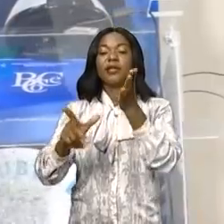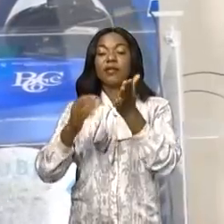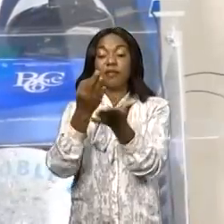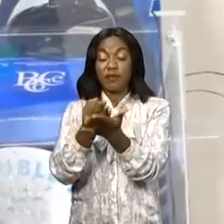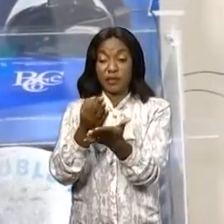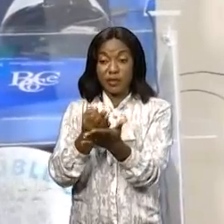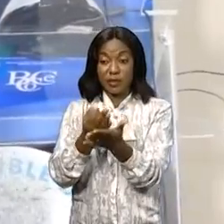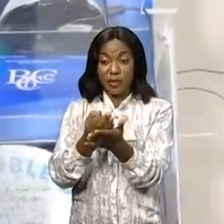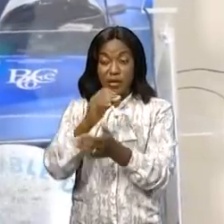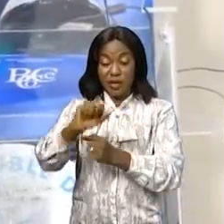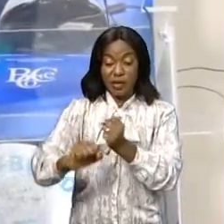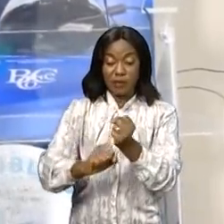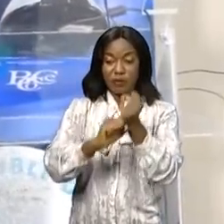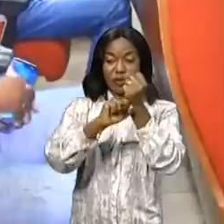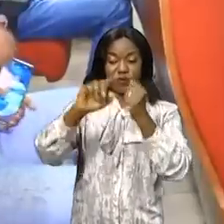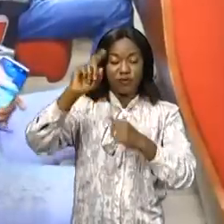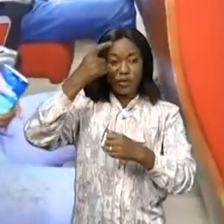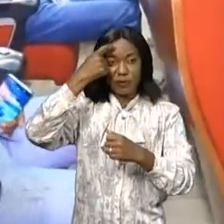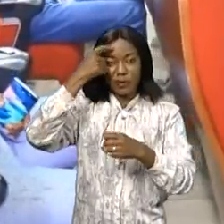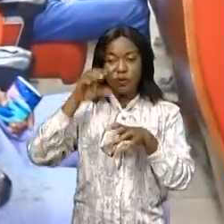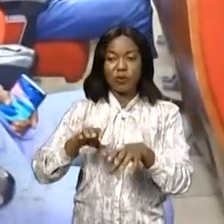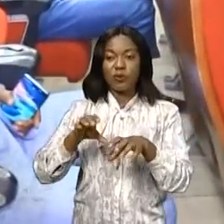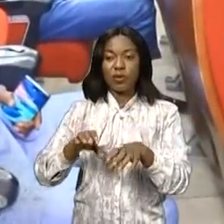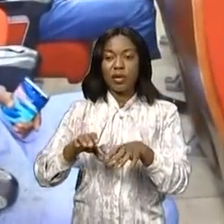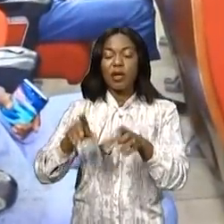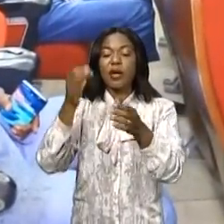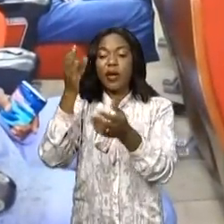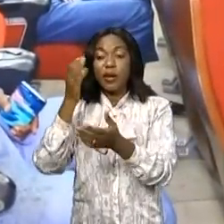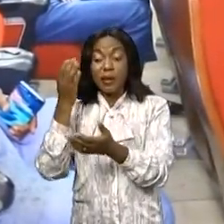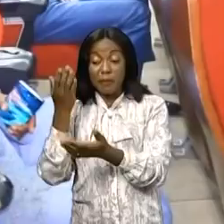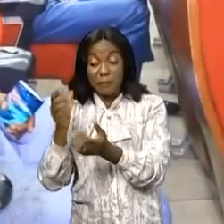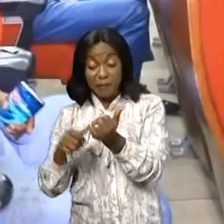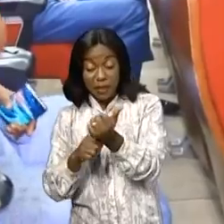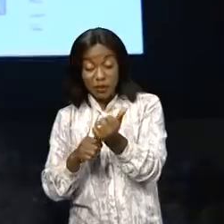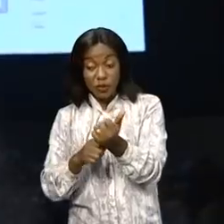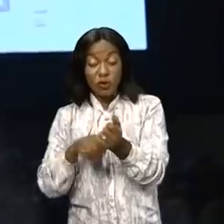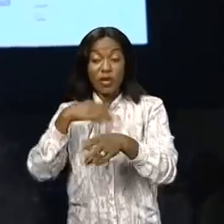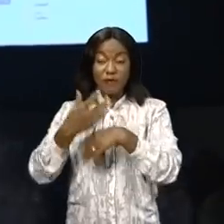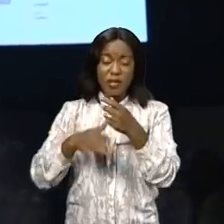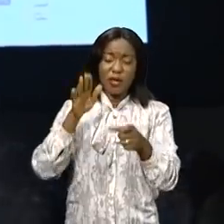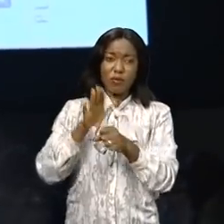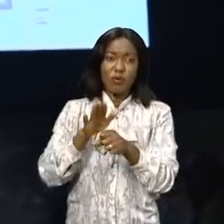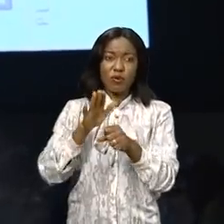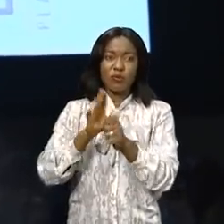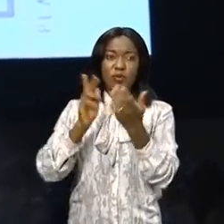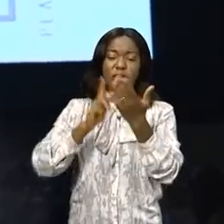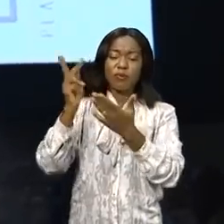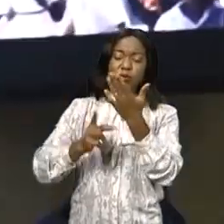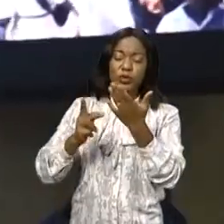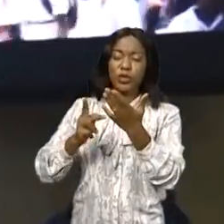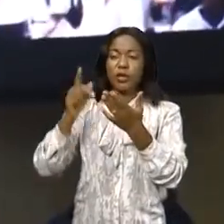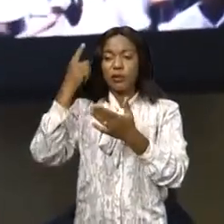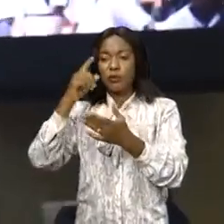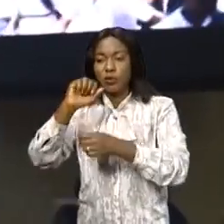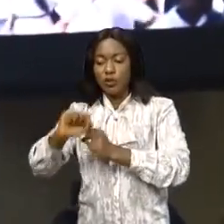'appui du gouvernement congolais et des partenaires bailleurs de fonds, a réalisé plusieurs projets à caractère purement social,